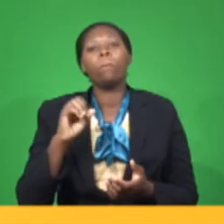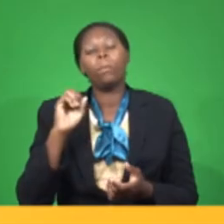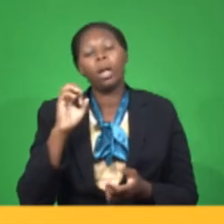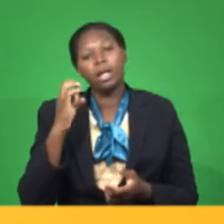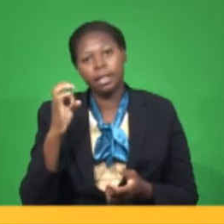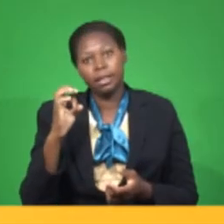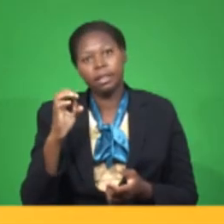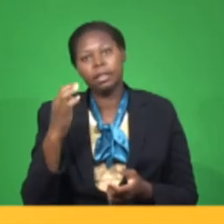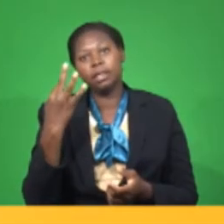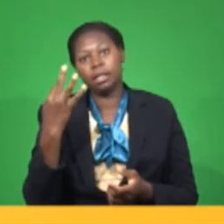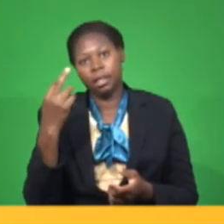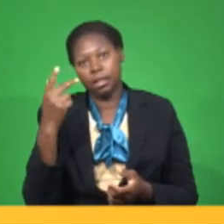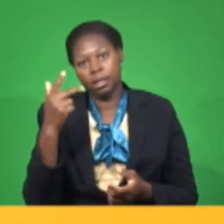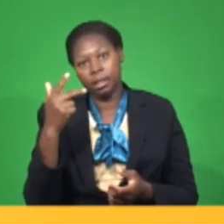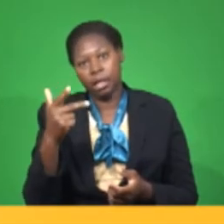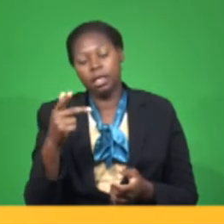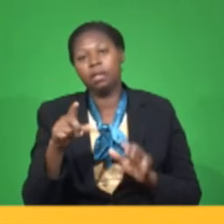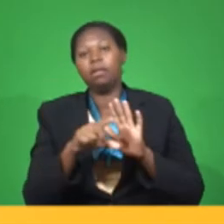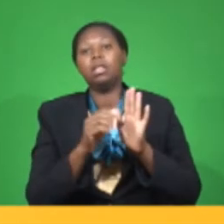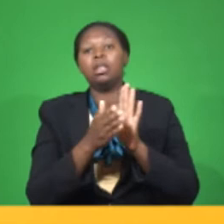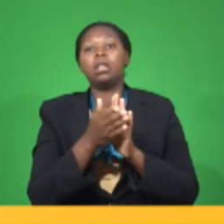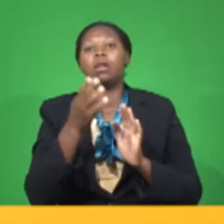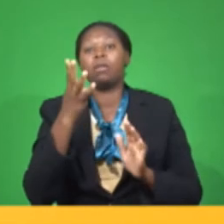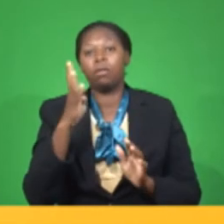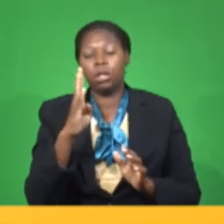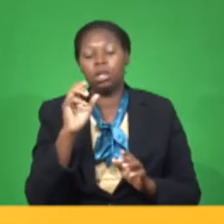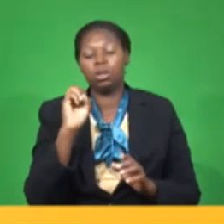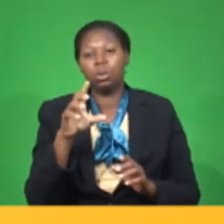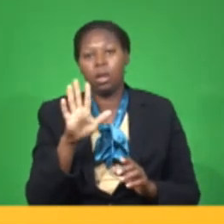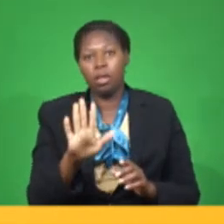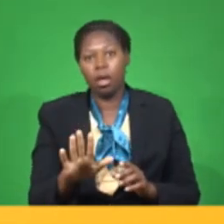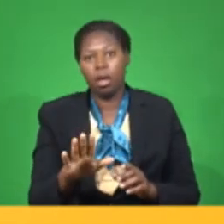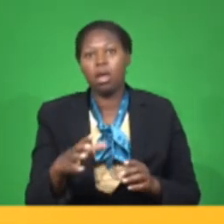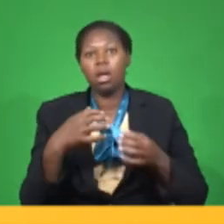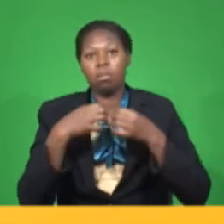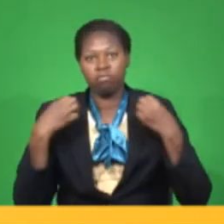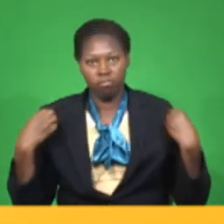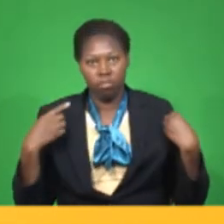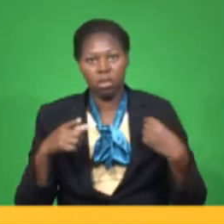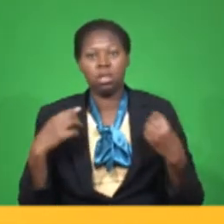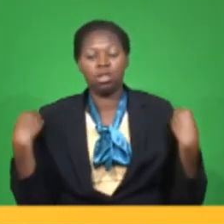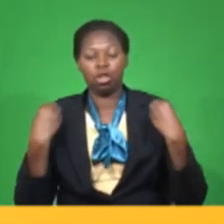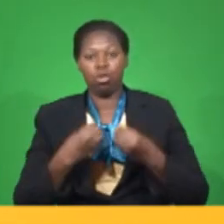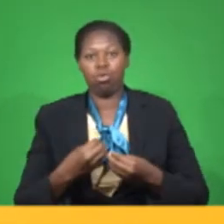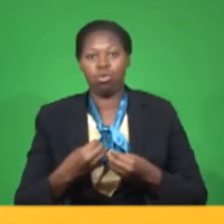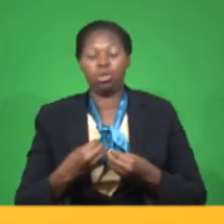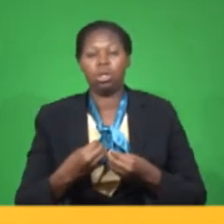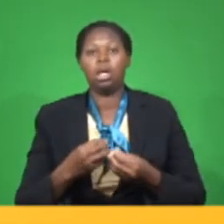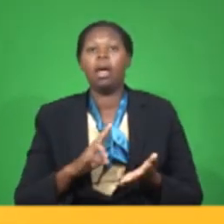Genesis 38:14-16. Ipapo iye akabvisa nguo dzo uchirikadzi wake akazvifukidza nechekufukidzira chake